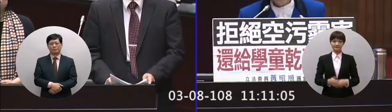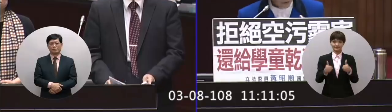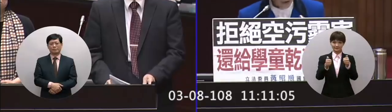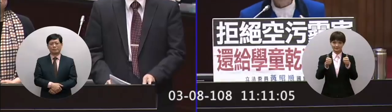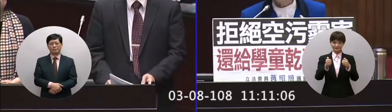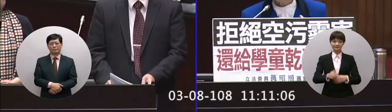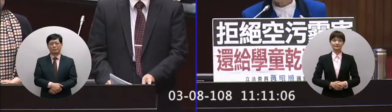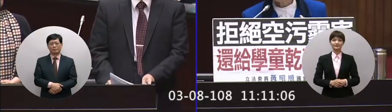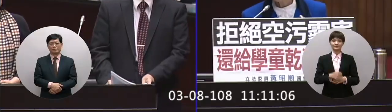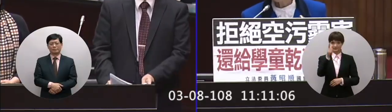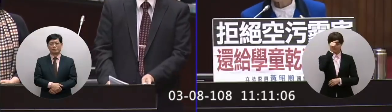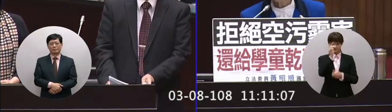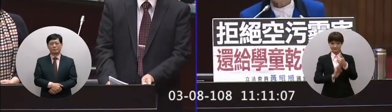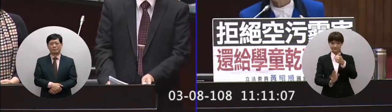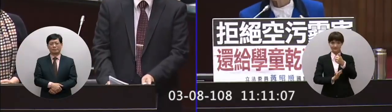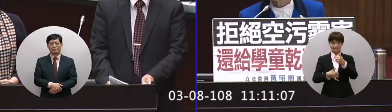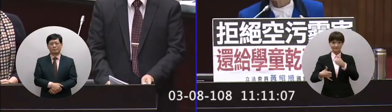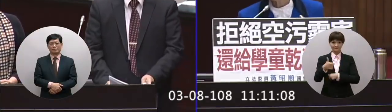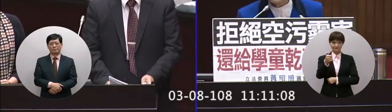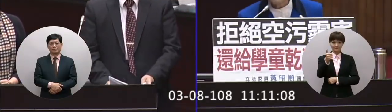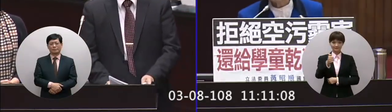谢谢黄委员，